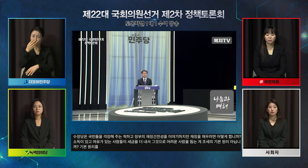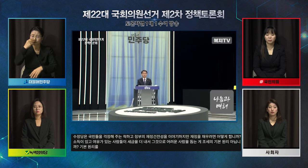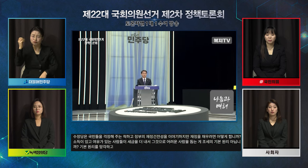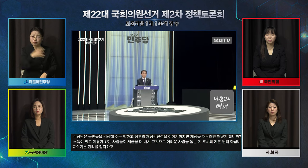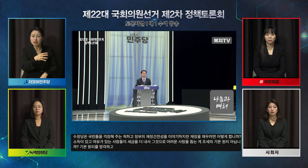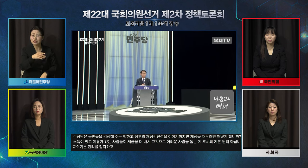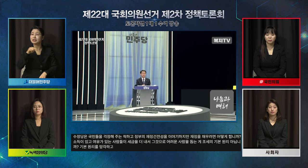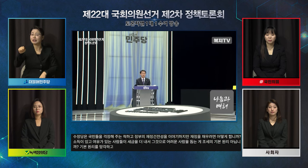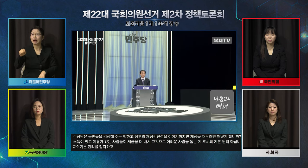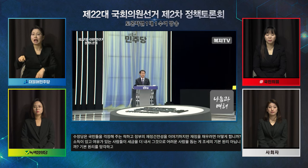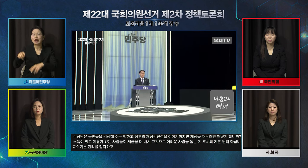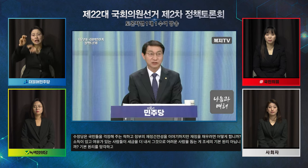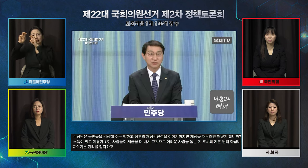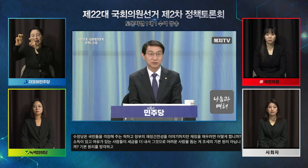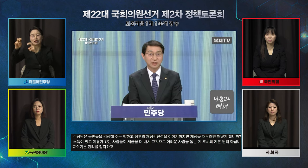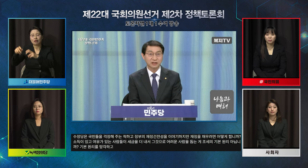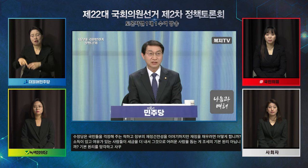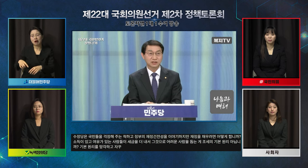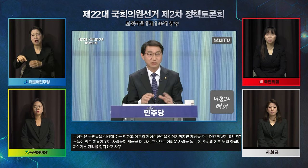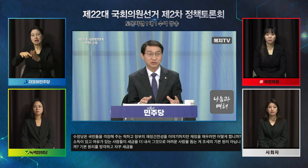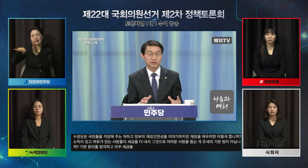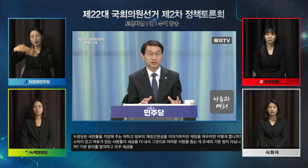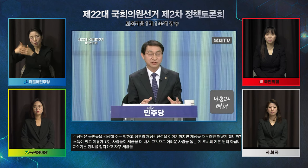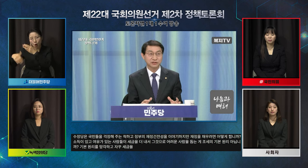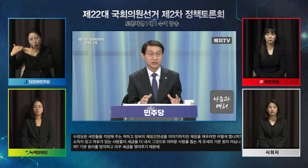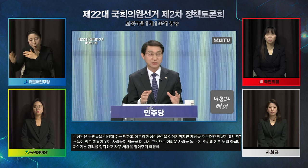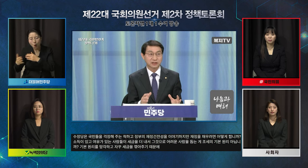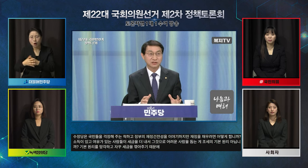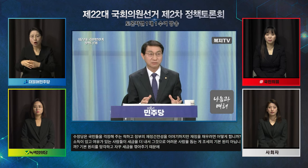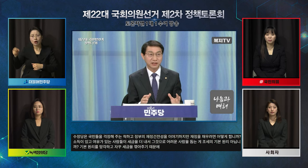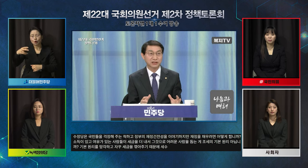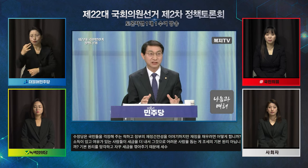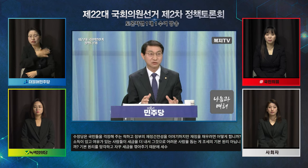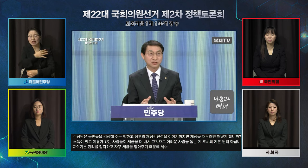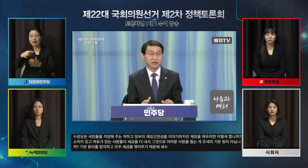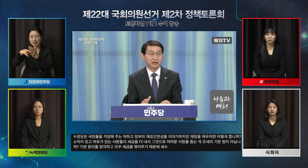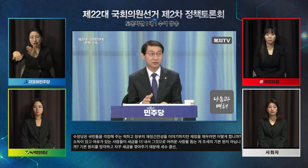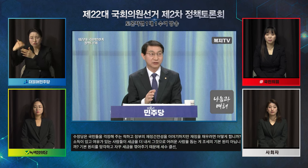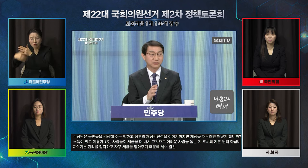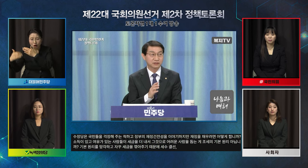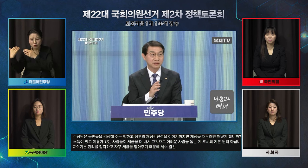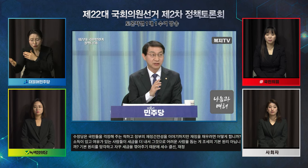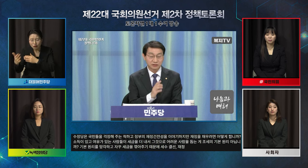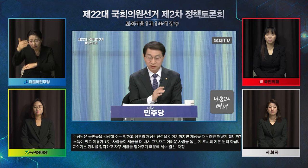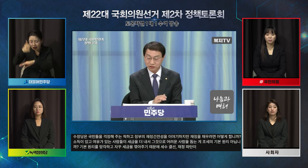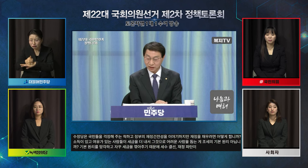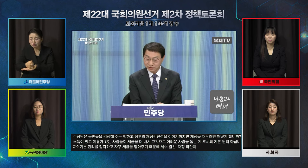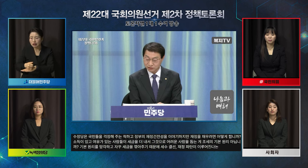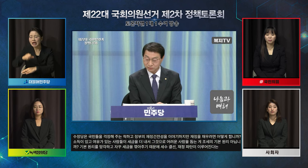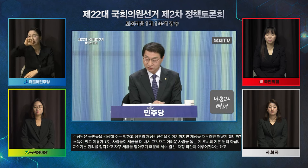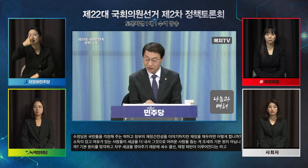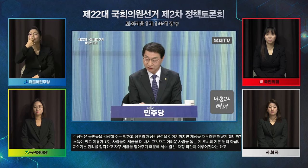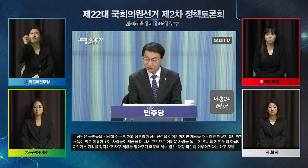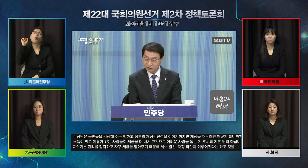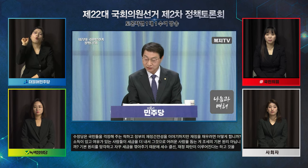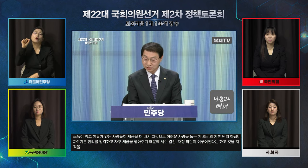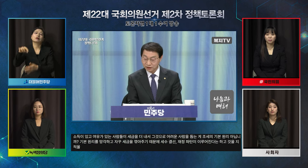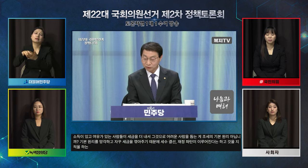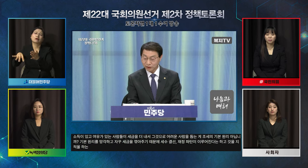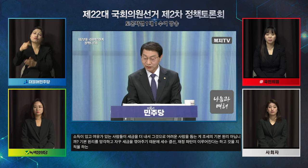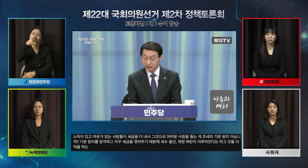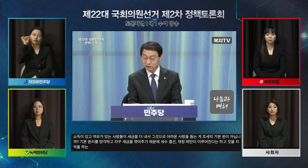찾고 세금을 깎아주기 때문에 세수결선, 재정 파탄이 이루어진다라고 하는 것을 지적을 하는 것입니다.